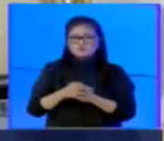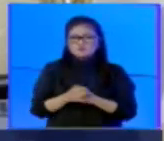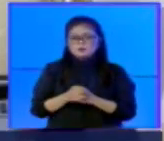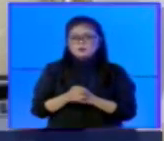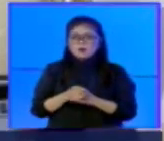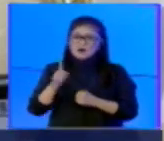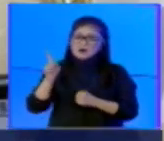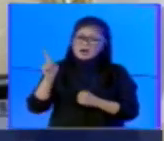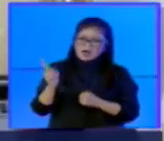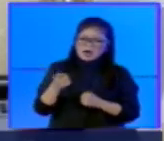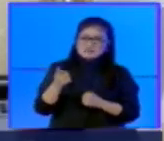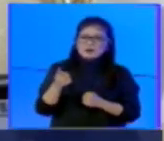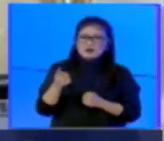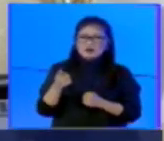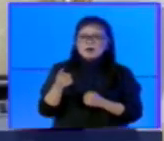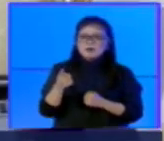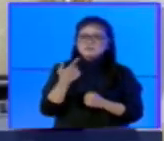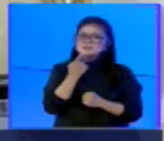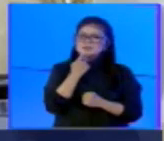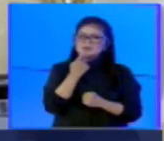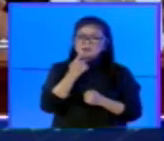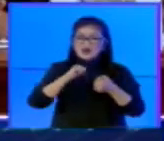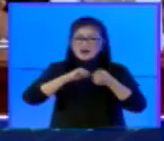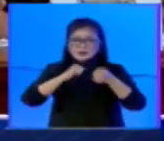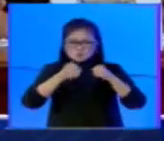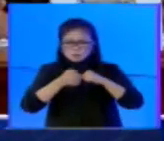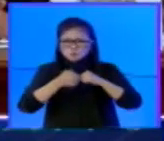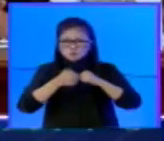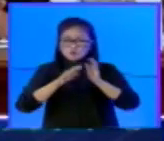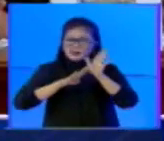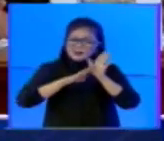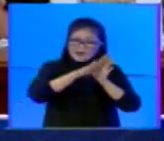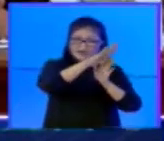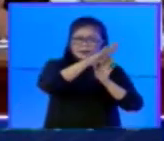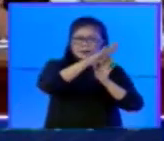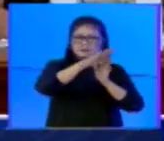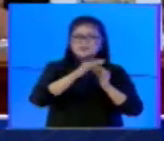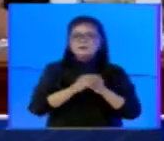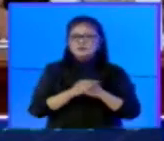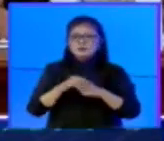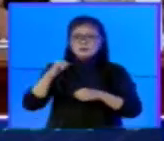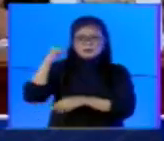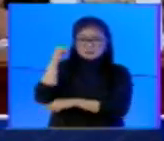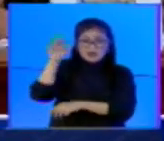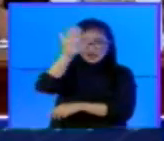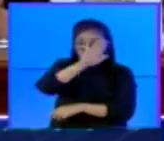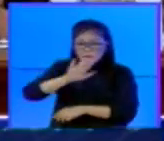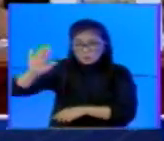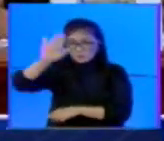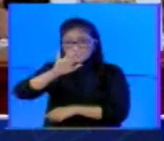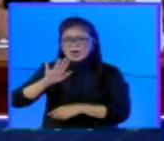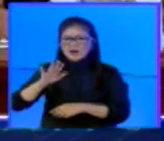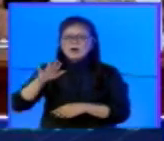terjadi tren peningkatan kasus positif, baik di negara-negara Eropa dan juga di kawasan